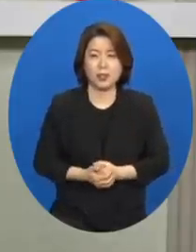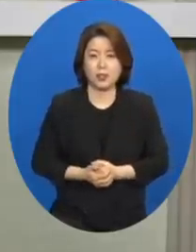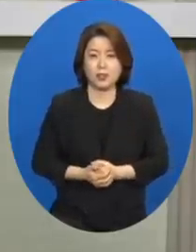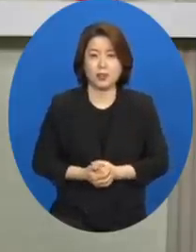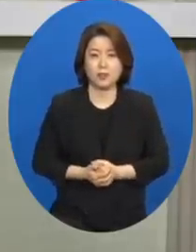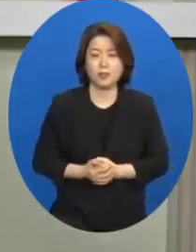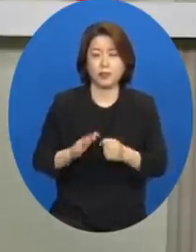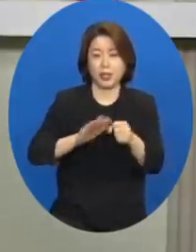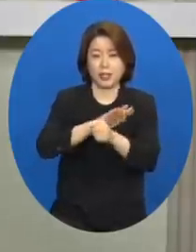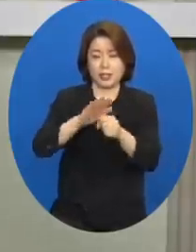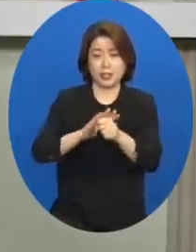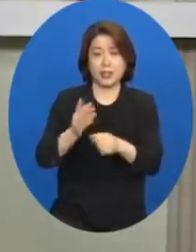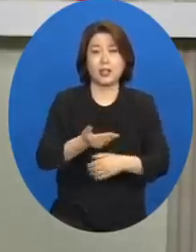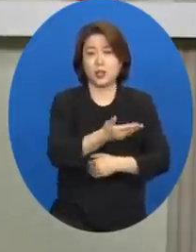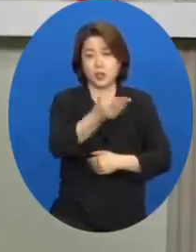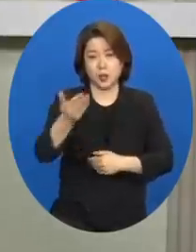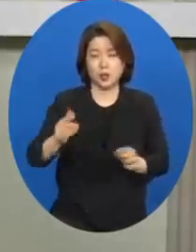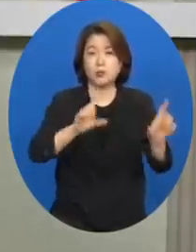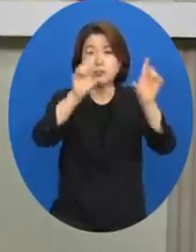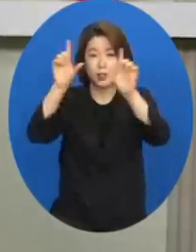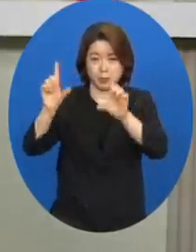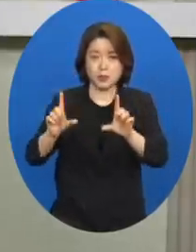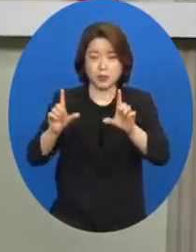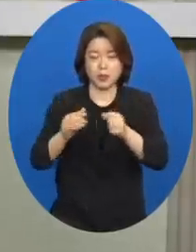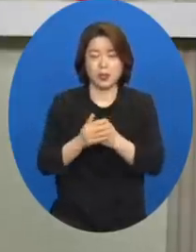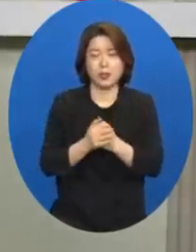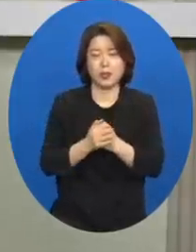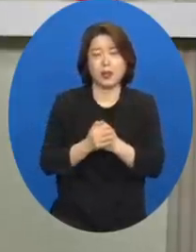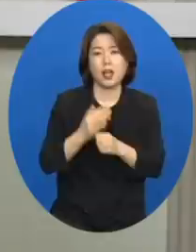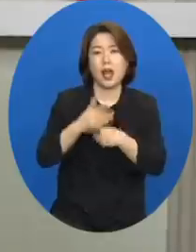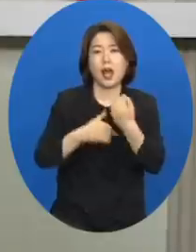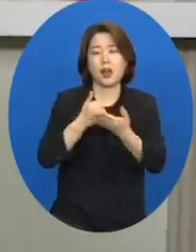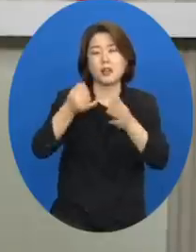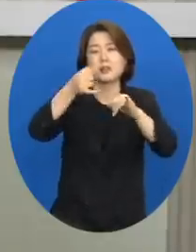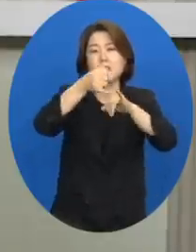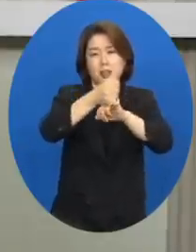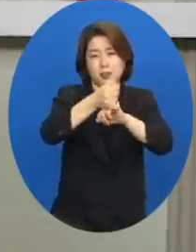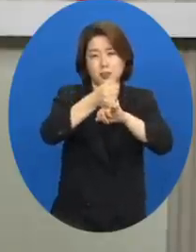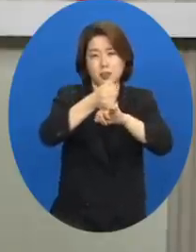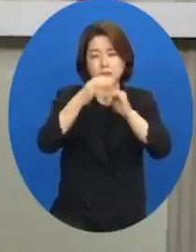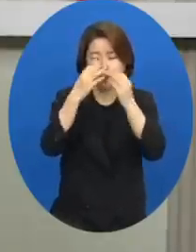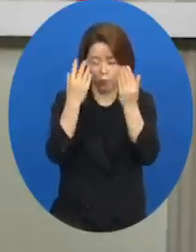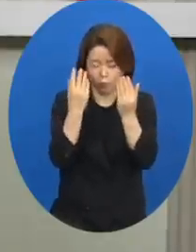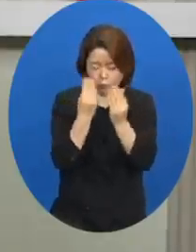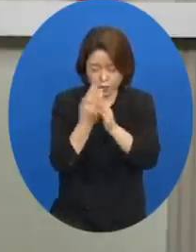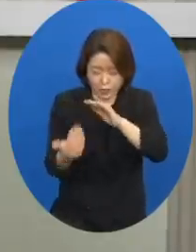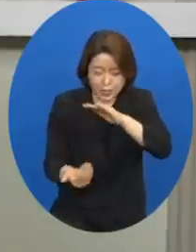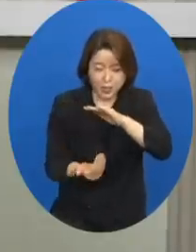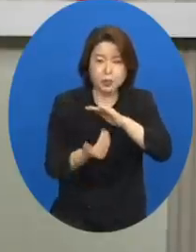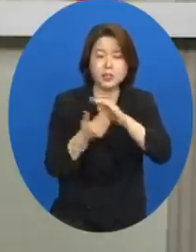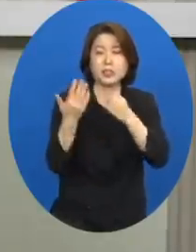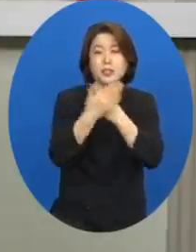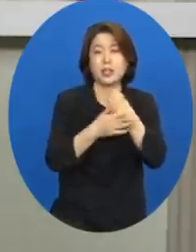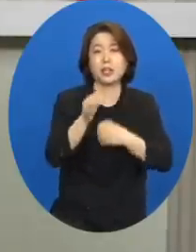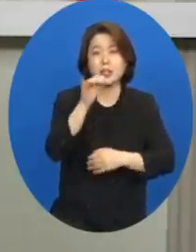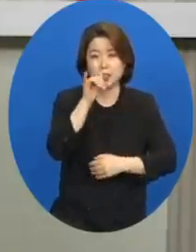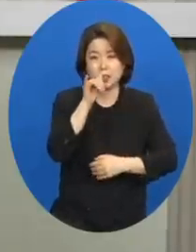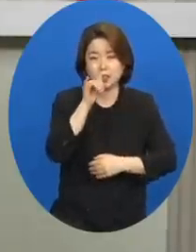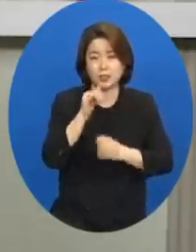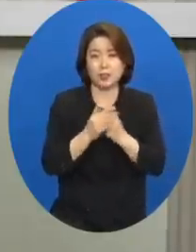사랑하는 성도 여러분의 삶 속에 하나님의 약속이 온전히 성취되는 변해가 있기를